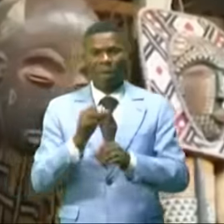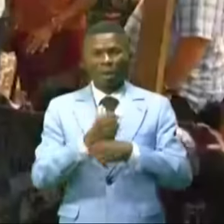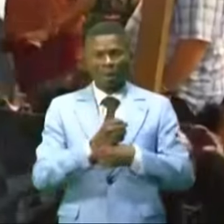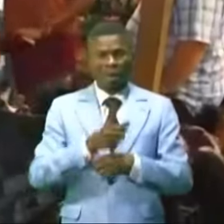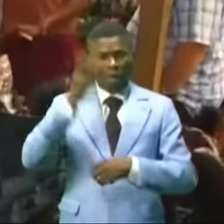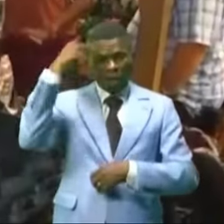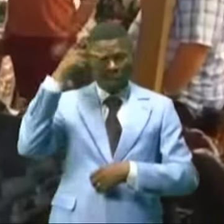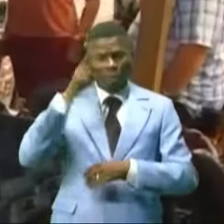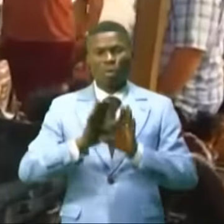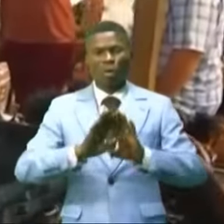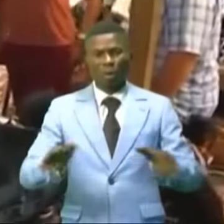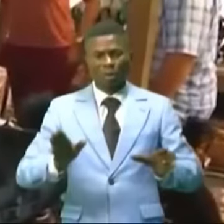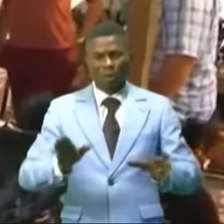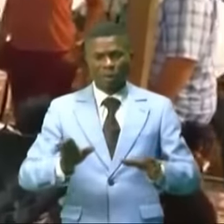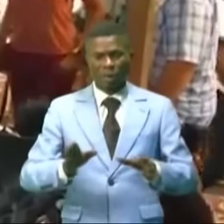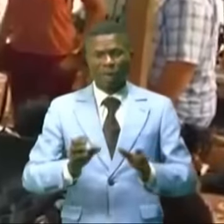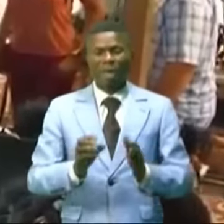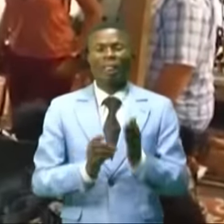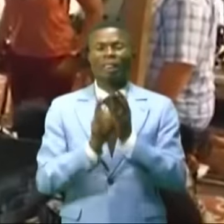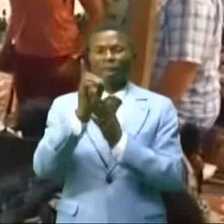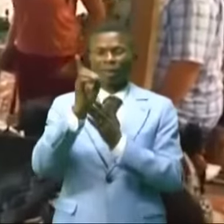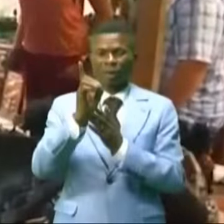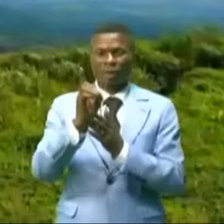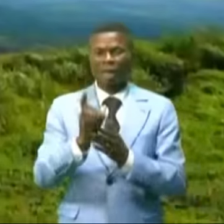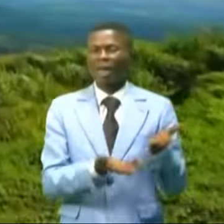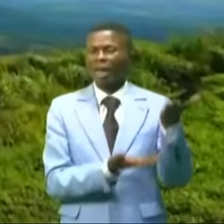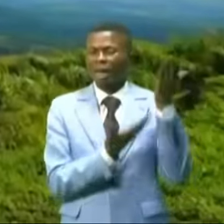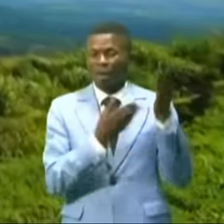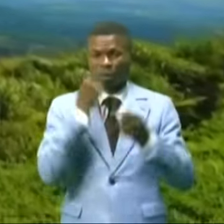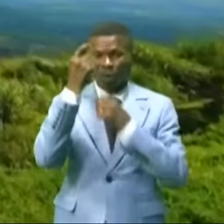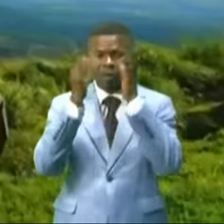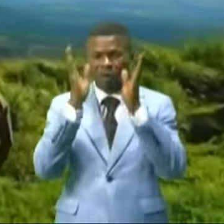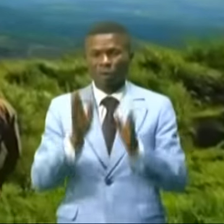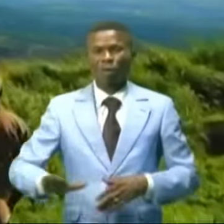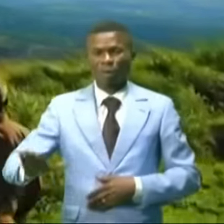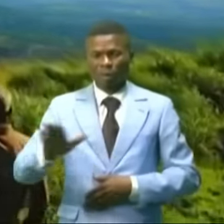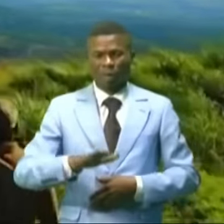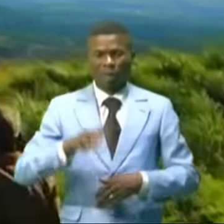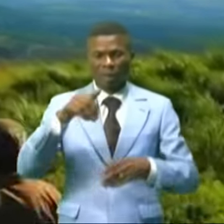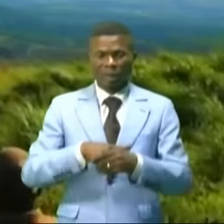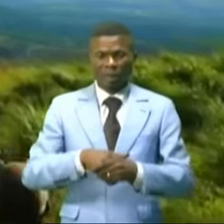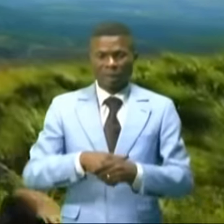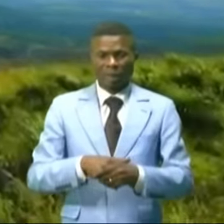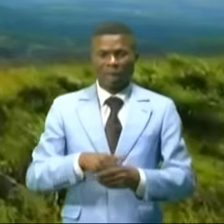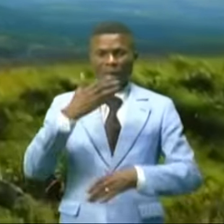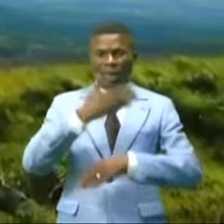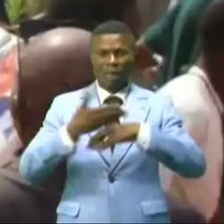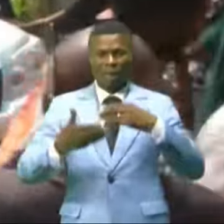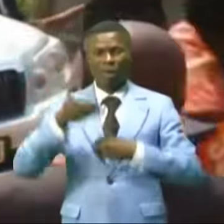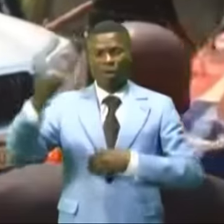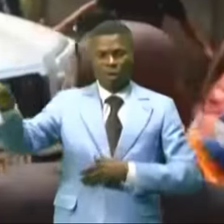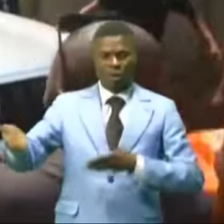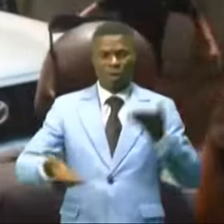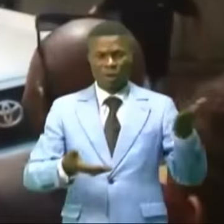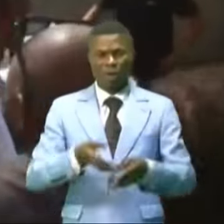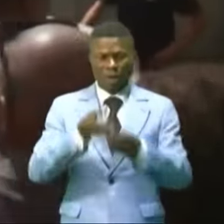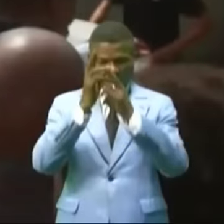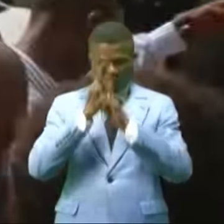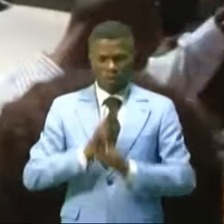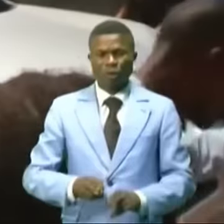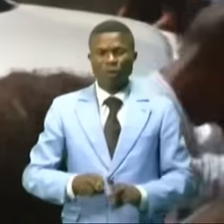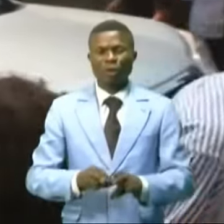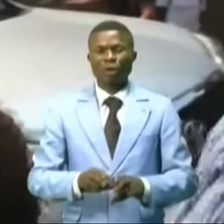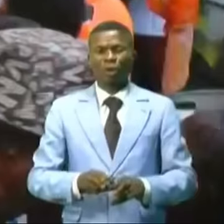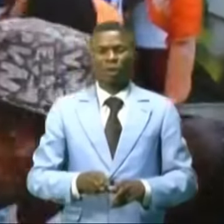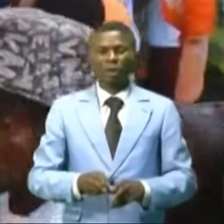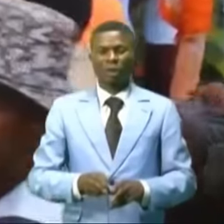politiques susceptibles de réveiller les potentiels touristiques du pays à travers des infrastructures d'accueil dignes de ce nom.